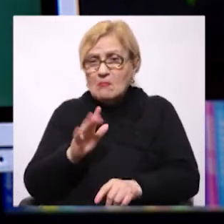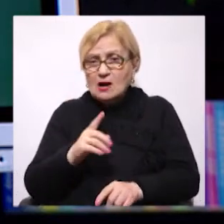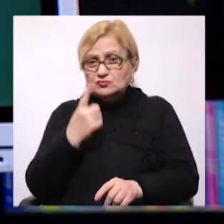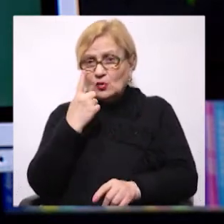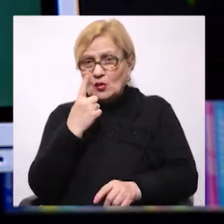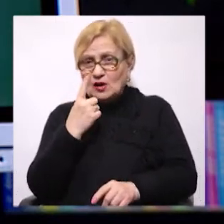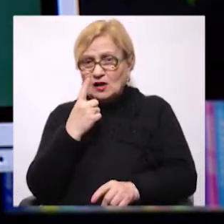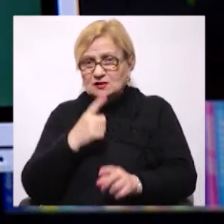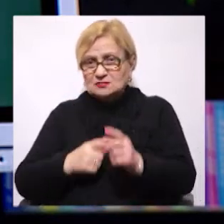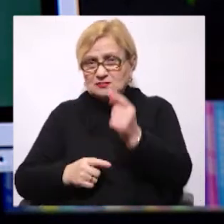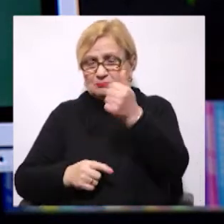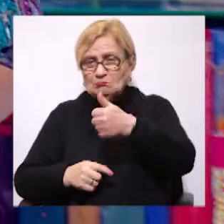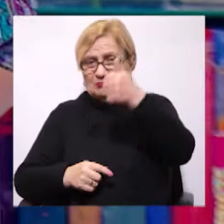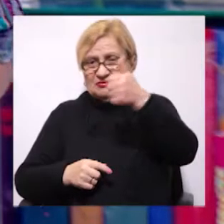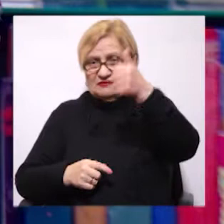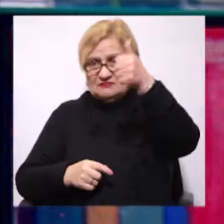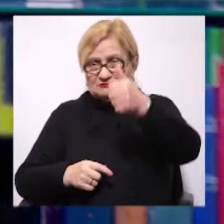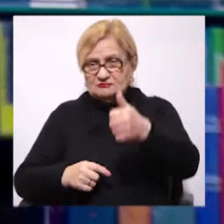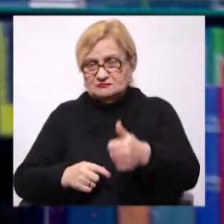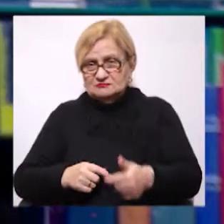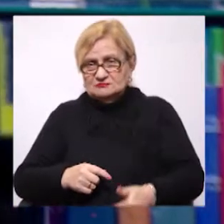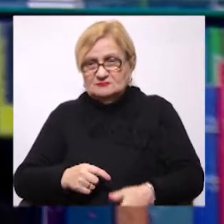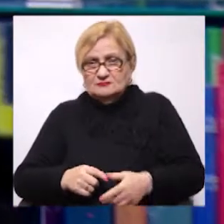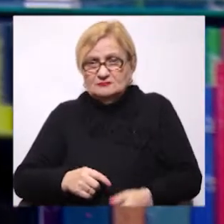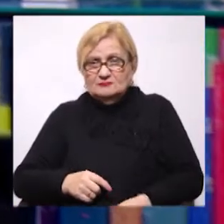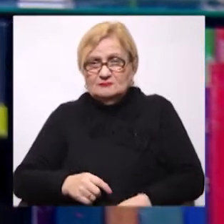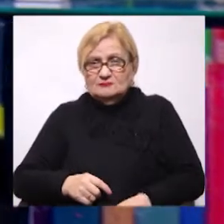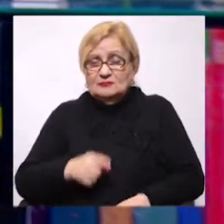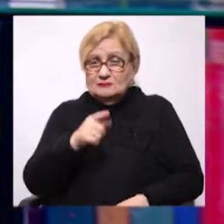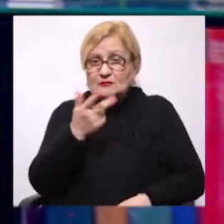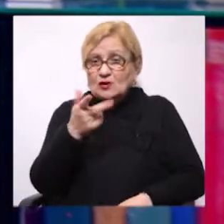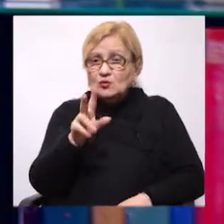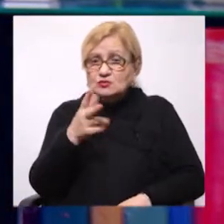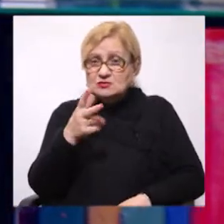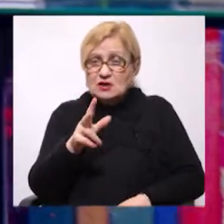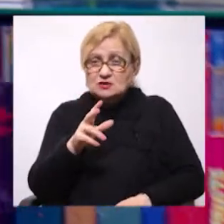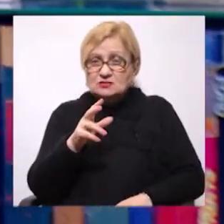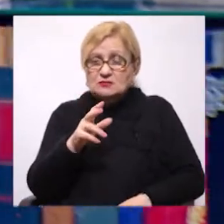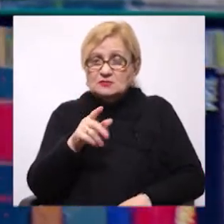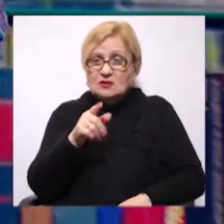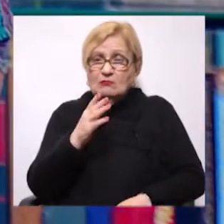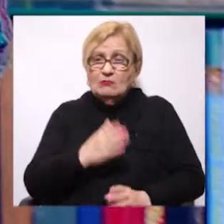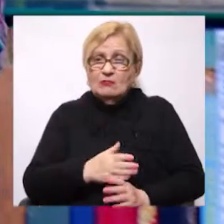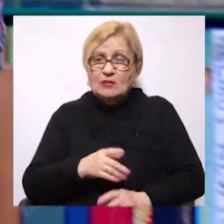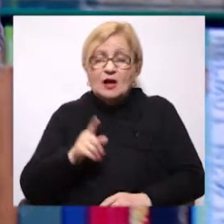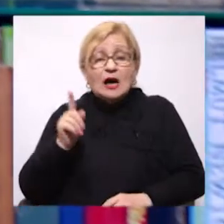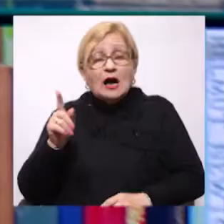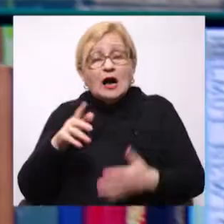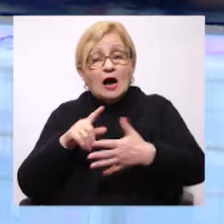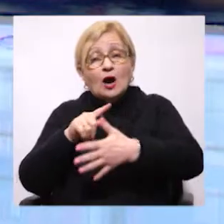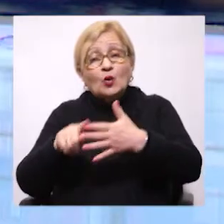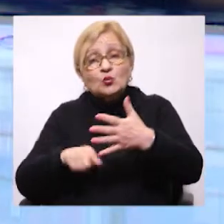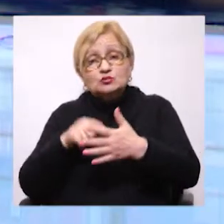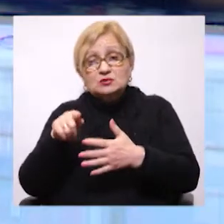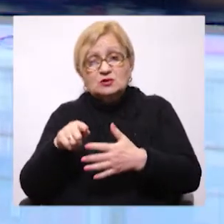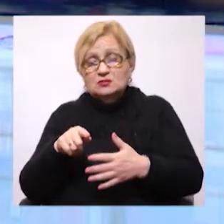ძალიან მნიშვნელოვანი მისია აკისრია მას. აი ესე არის 33-ვე ასო დღეს ქართულში. მაგრამ იმ ჩამოთვლილ ასოებს იგივე